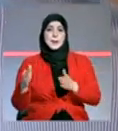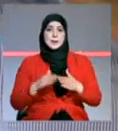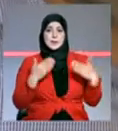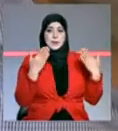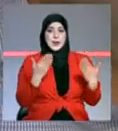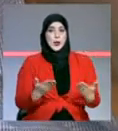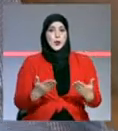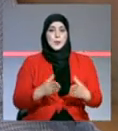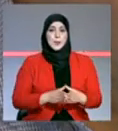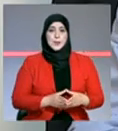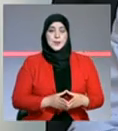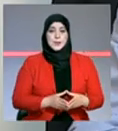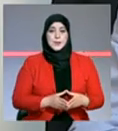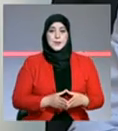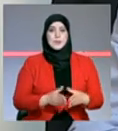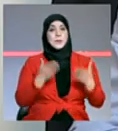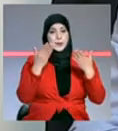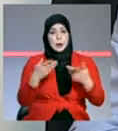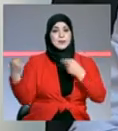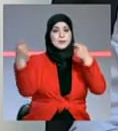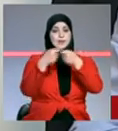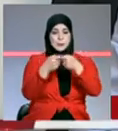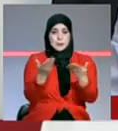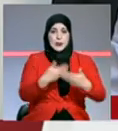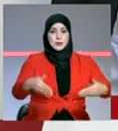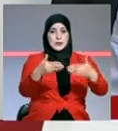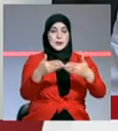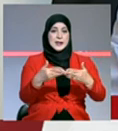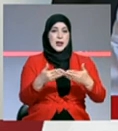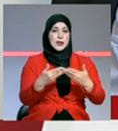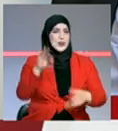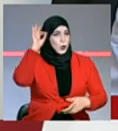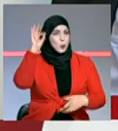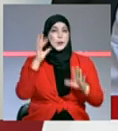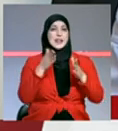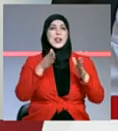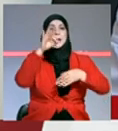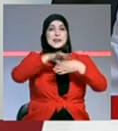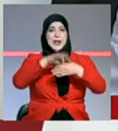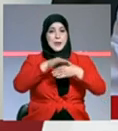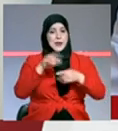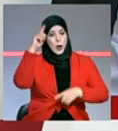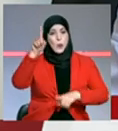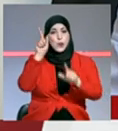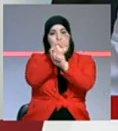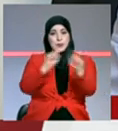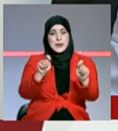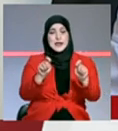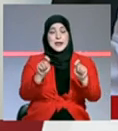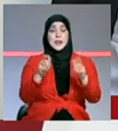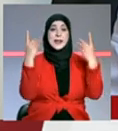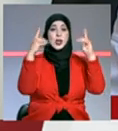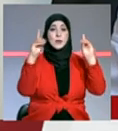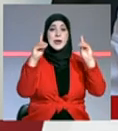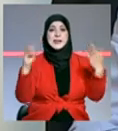أصبحنا نواكب التغير السياسي في تونس عبر صندوق الانتخابات، ومن أجل الحفاظ على هذه الديمقراطية الناشئة